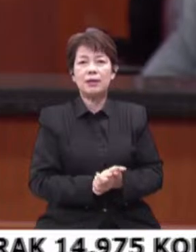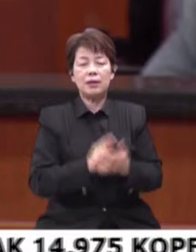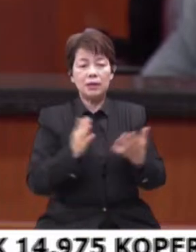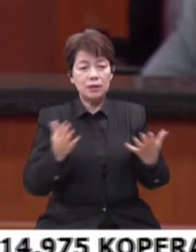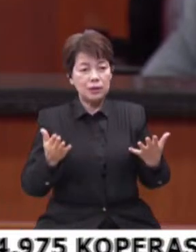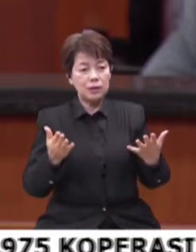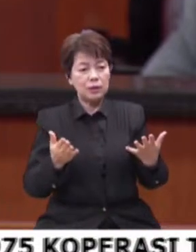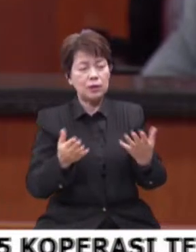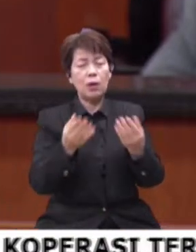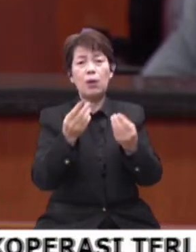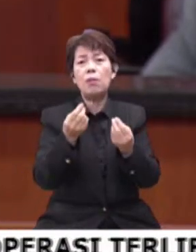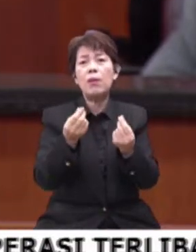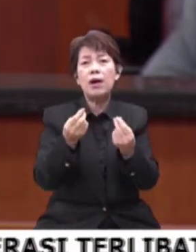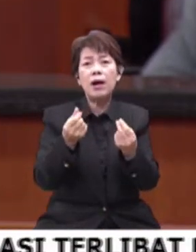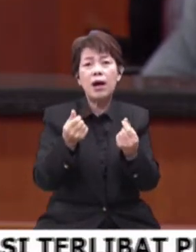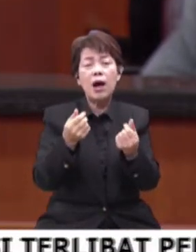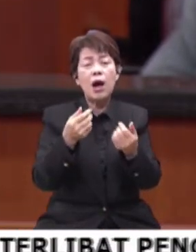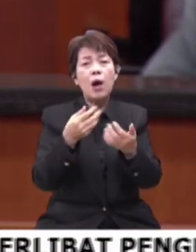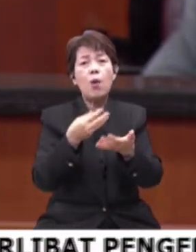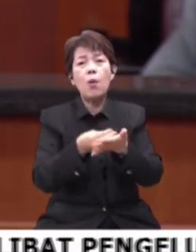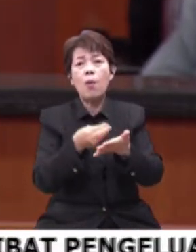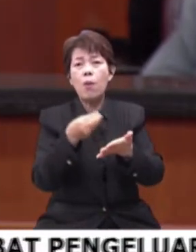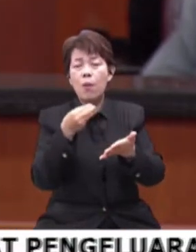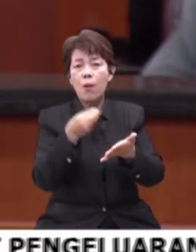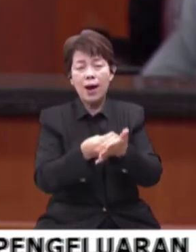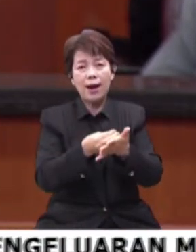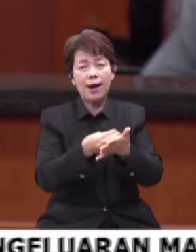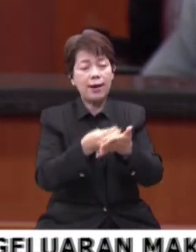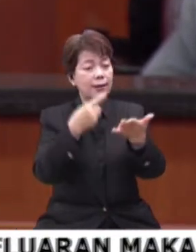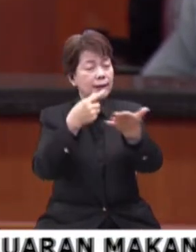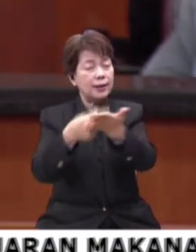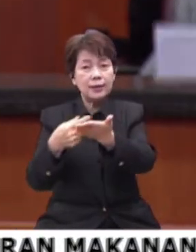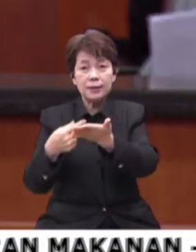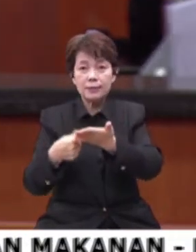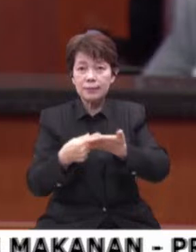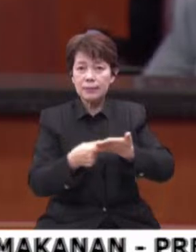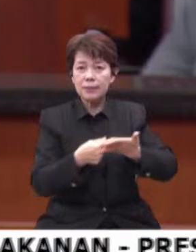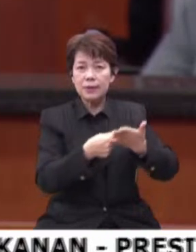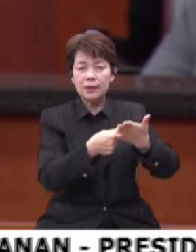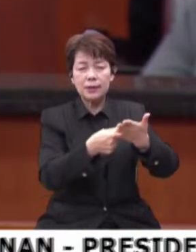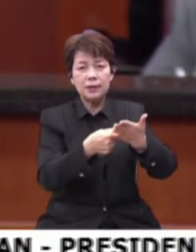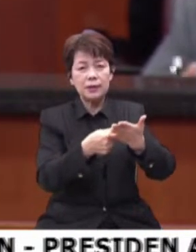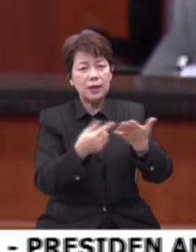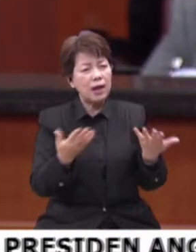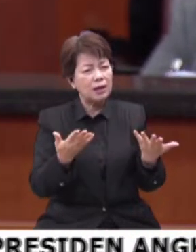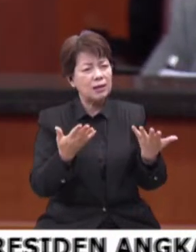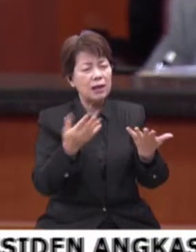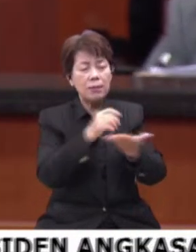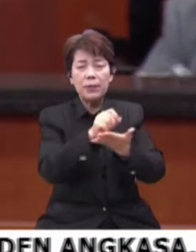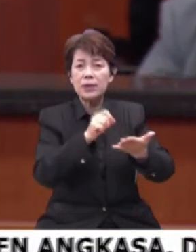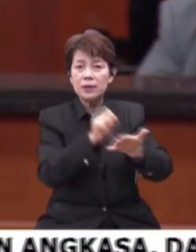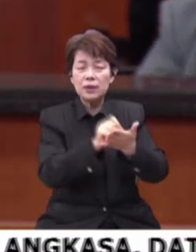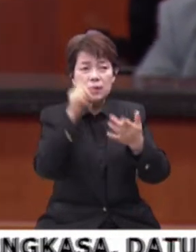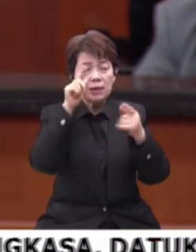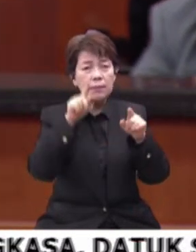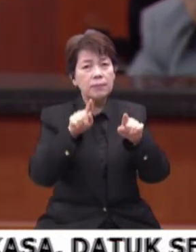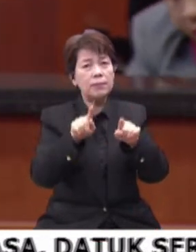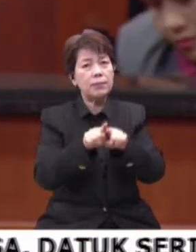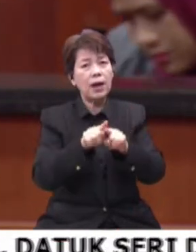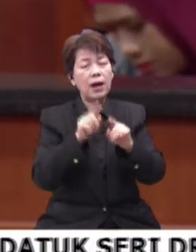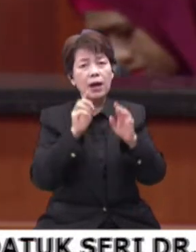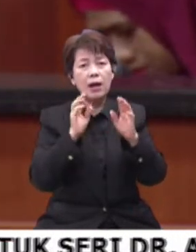asing tidak pernah disentuh atau digunting di dalam mana-mana perjanjian perdagangan bebas